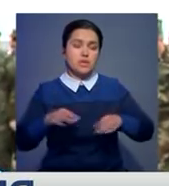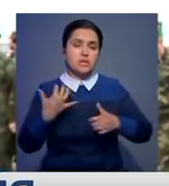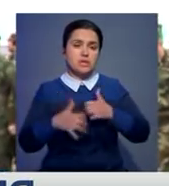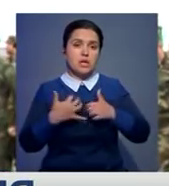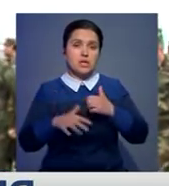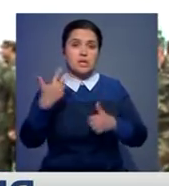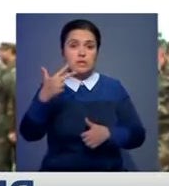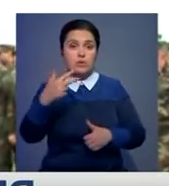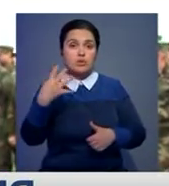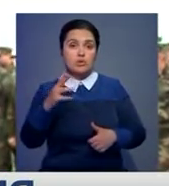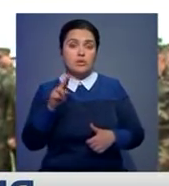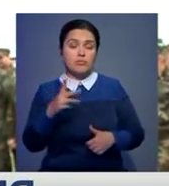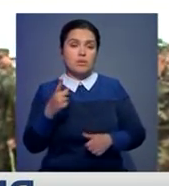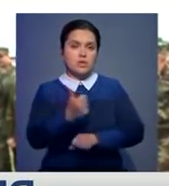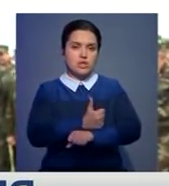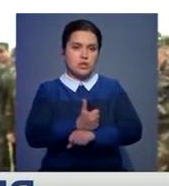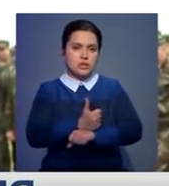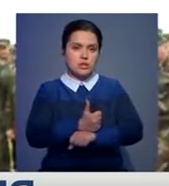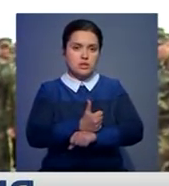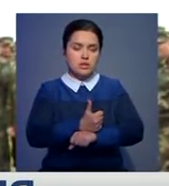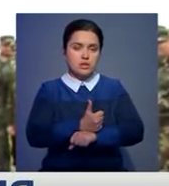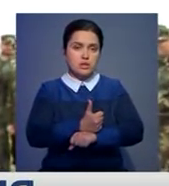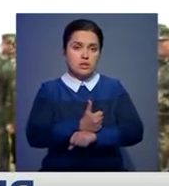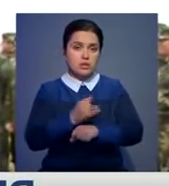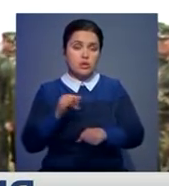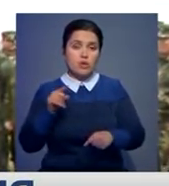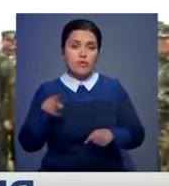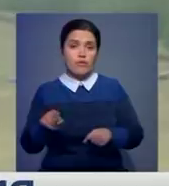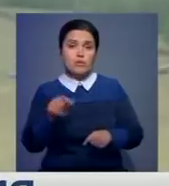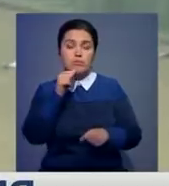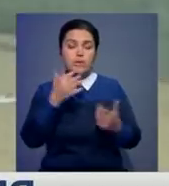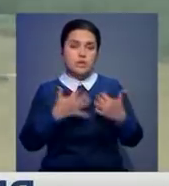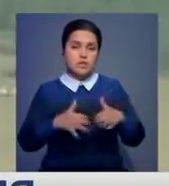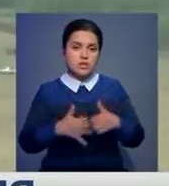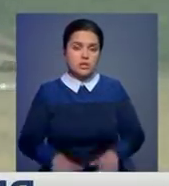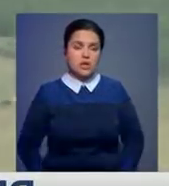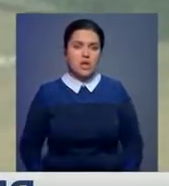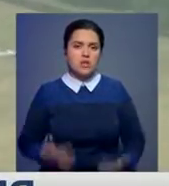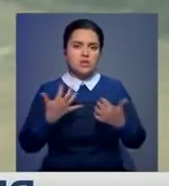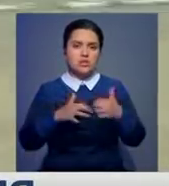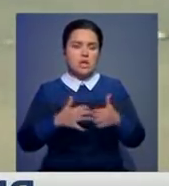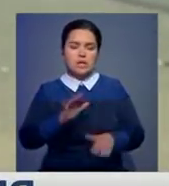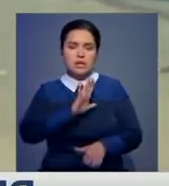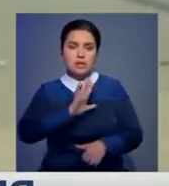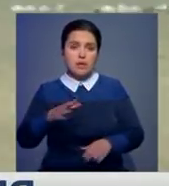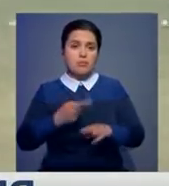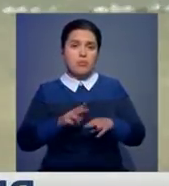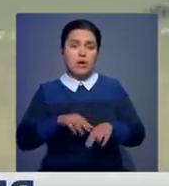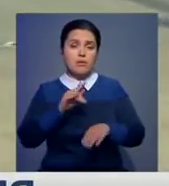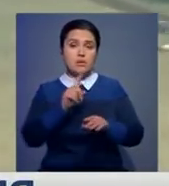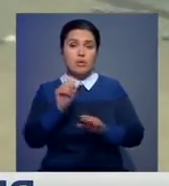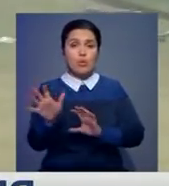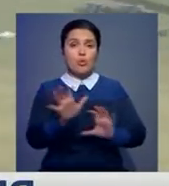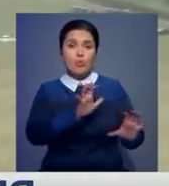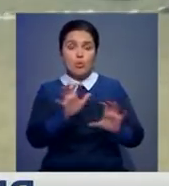машины – это 30-40 км в час. Вот проводите расчет. Считать не стали, зато выяснили, что ухаживает за